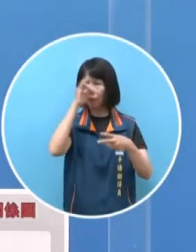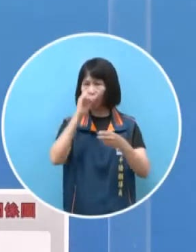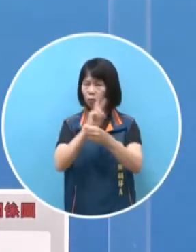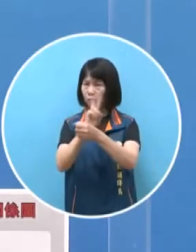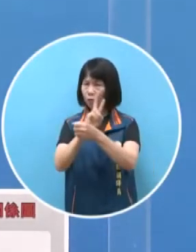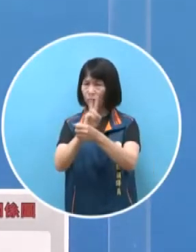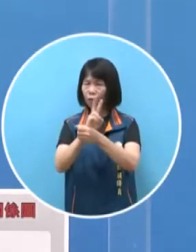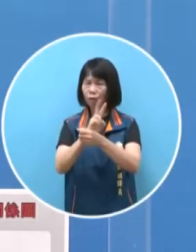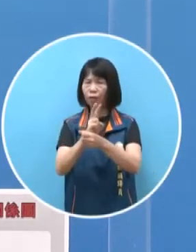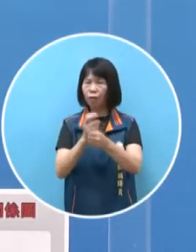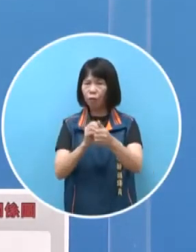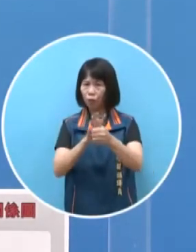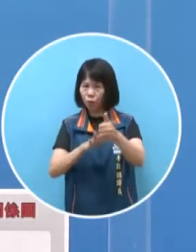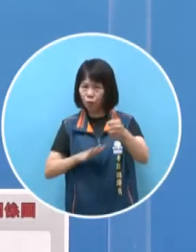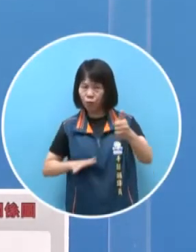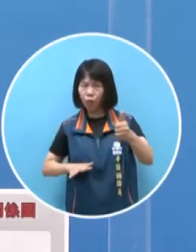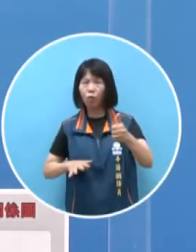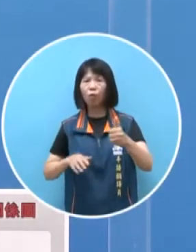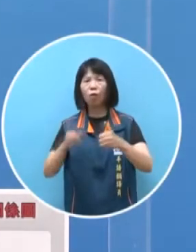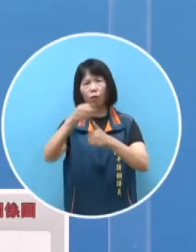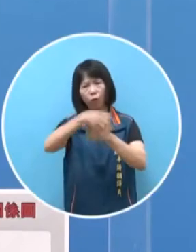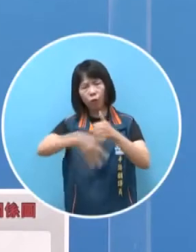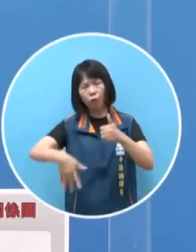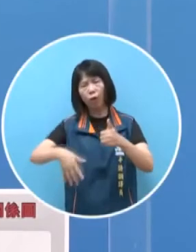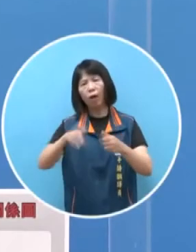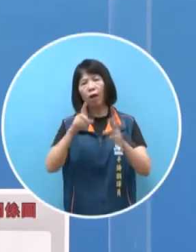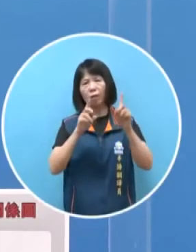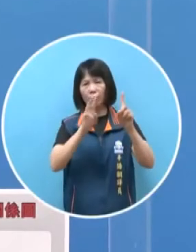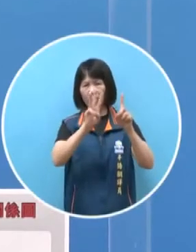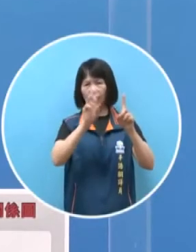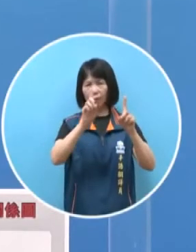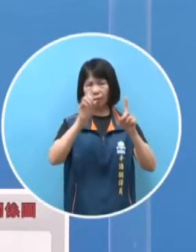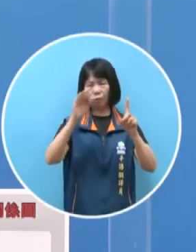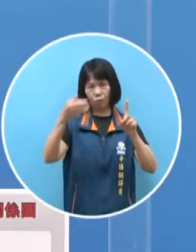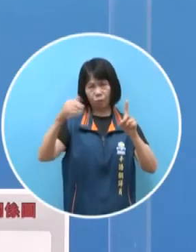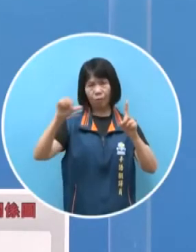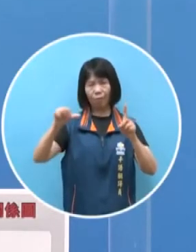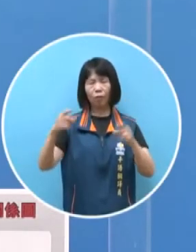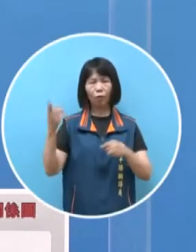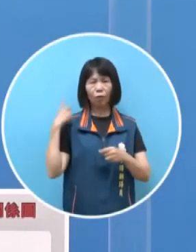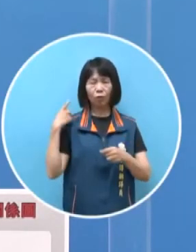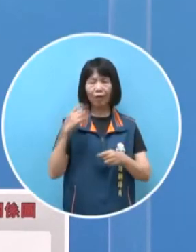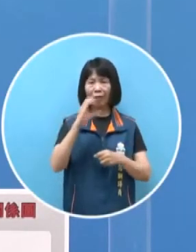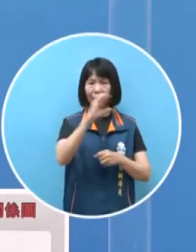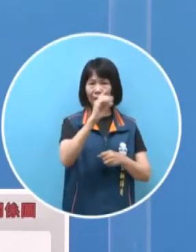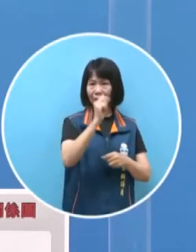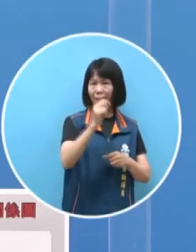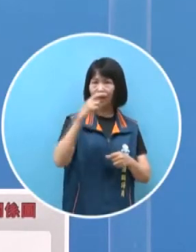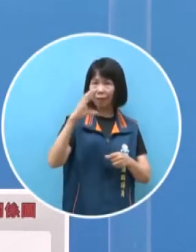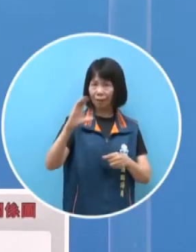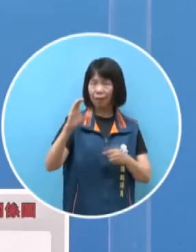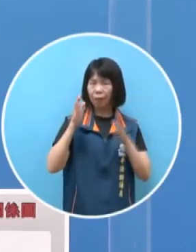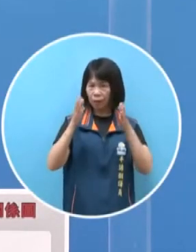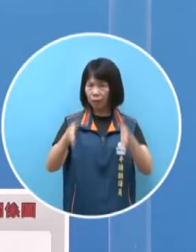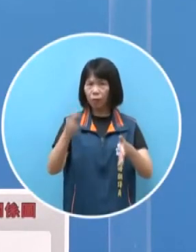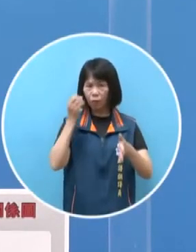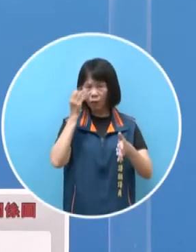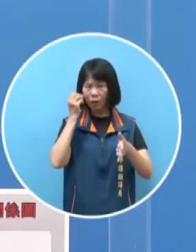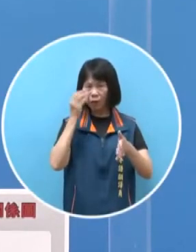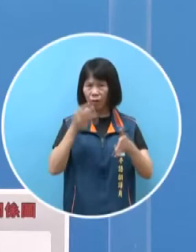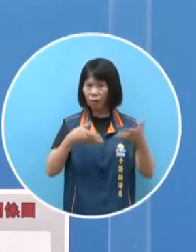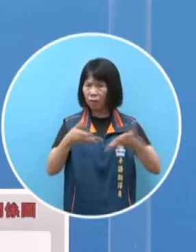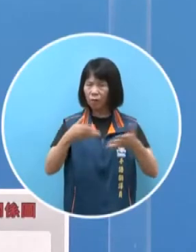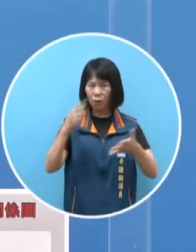的13195这个部分，在昨天 CDC 对于花莲的案件非常的重